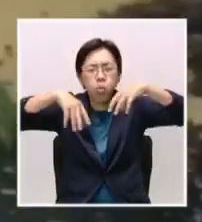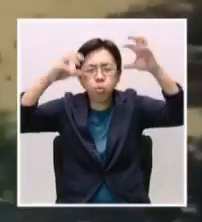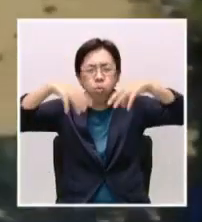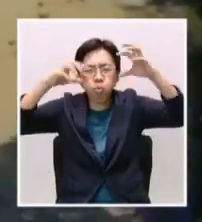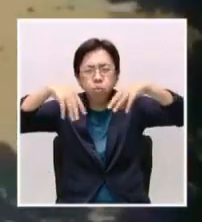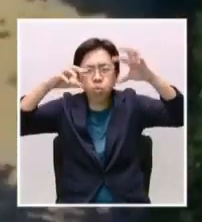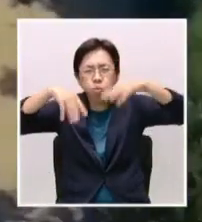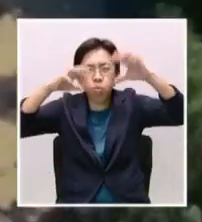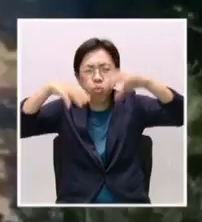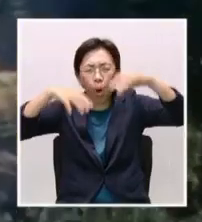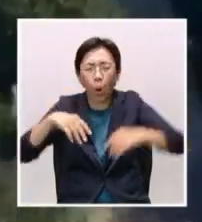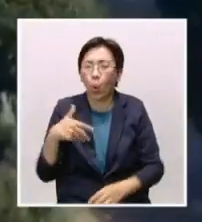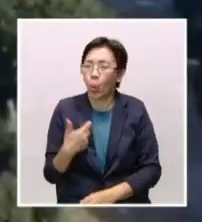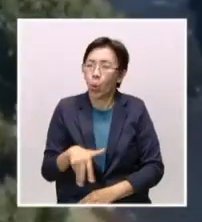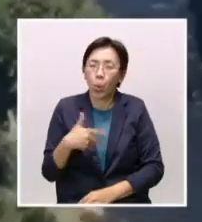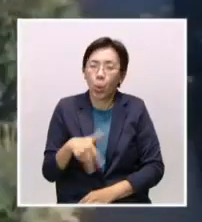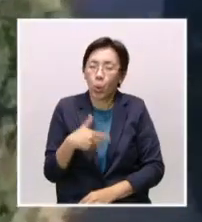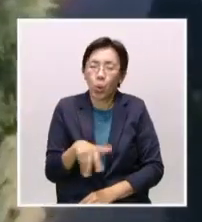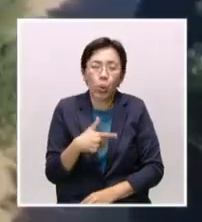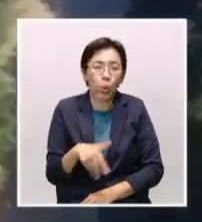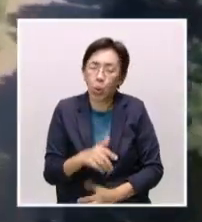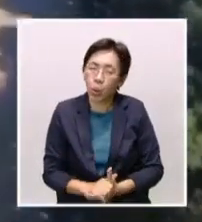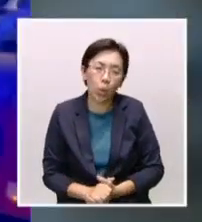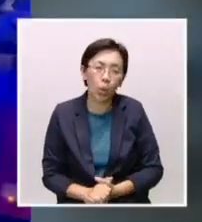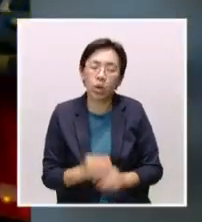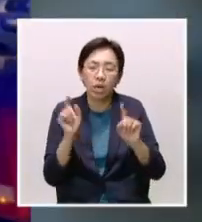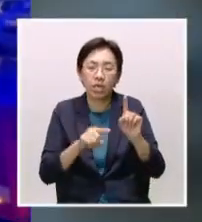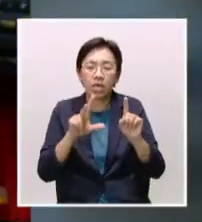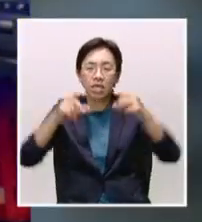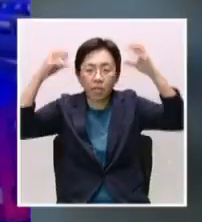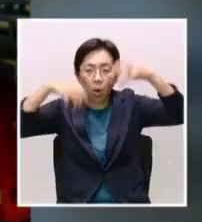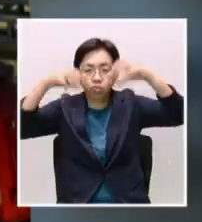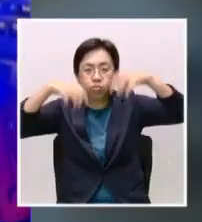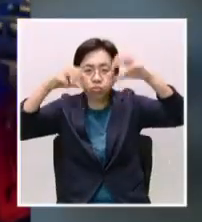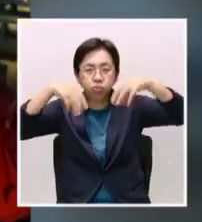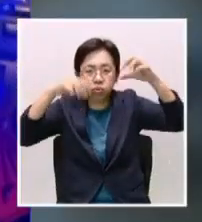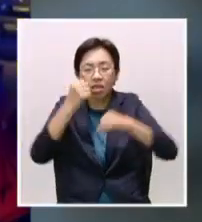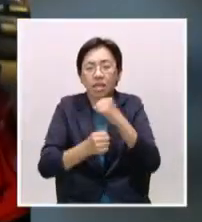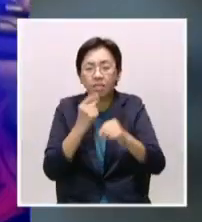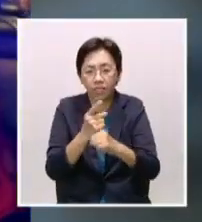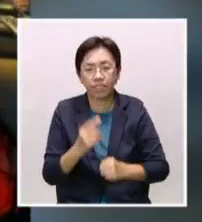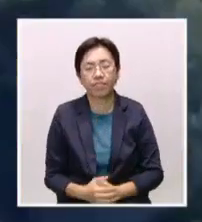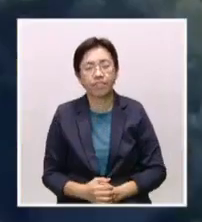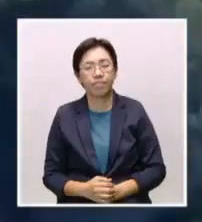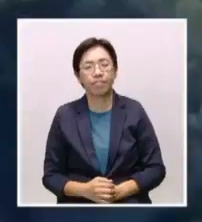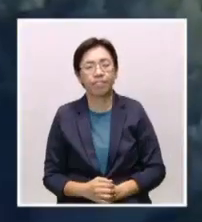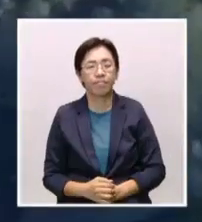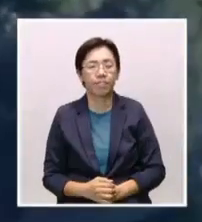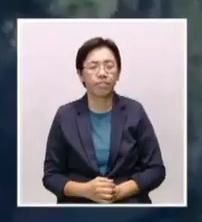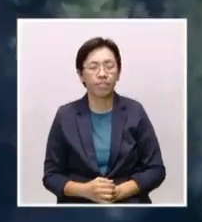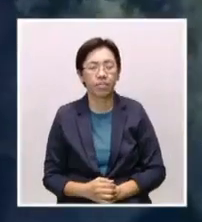าเนี่ยมีปริมาณมากจริงๆนะคะเป็น1ใน3ของปริมาณฝนที่ตกตลอดทั้งปีค่ะ